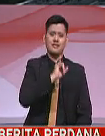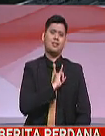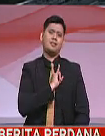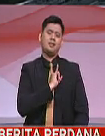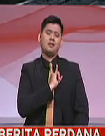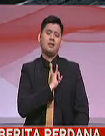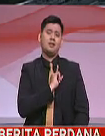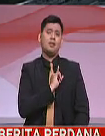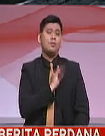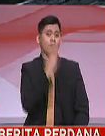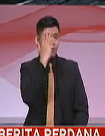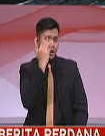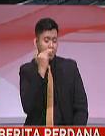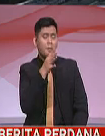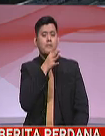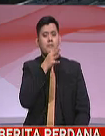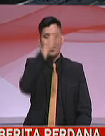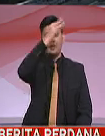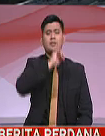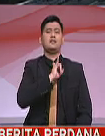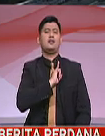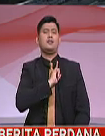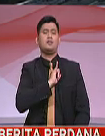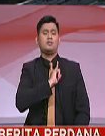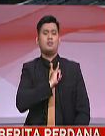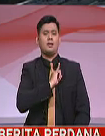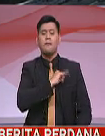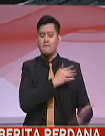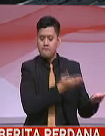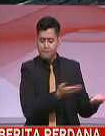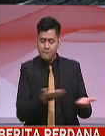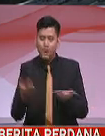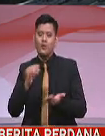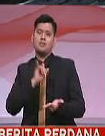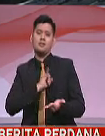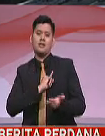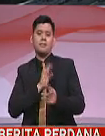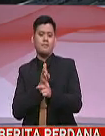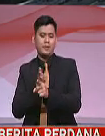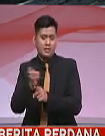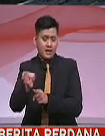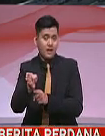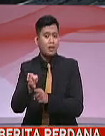yang membawa sayur am ke dalam bidang sukamurni